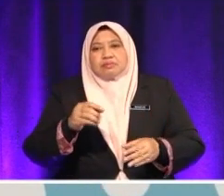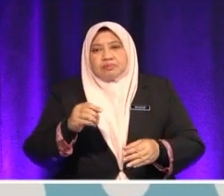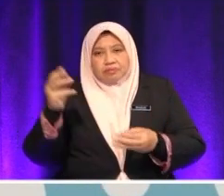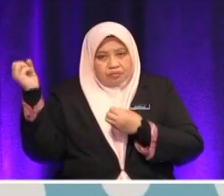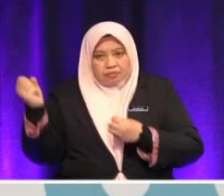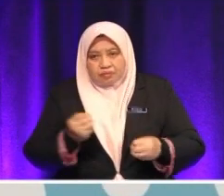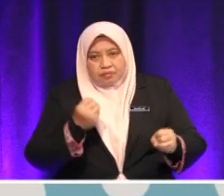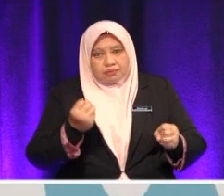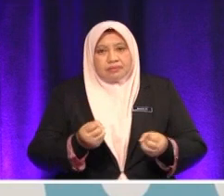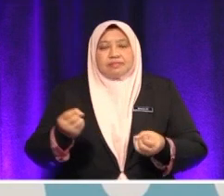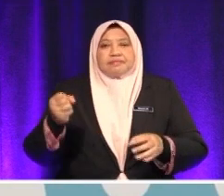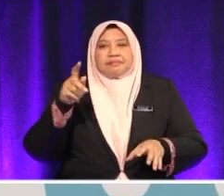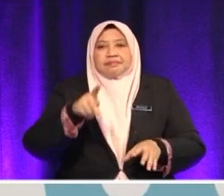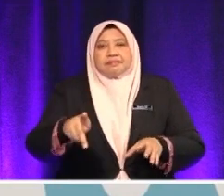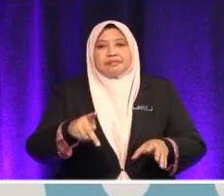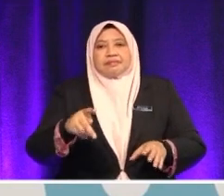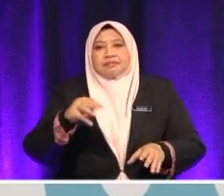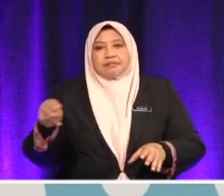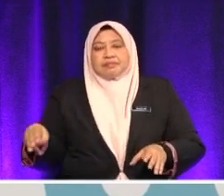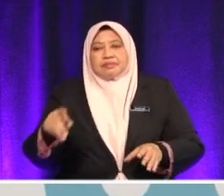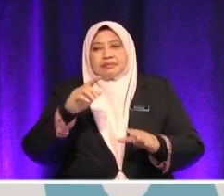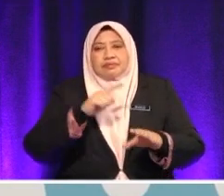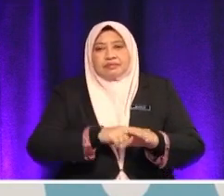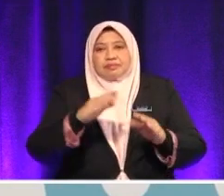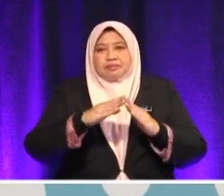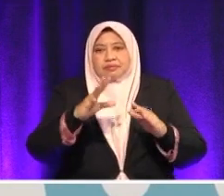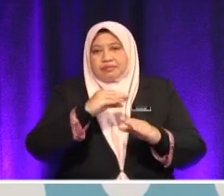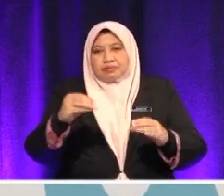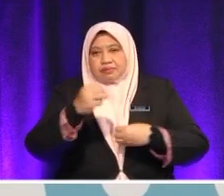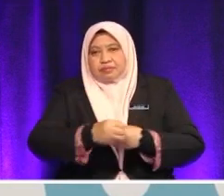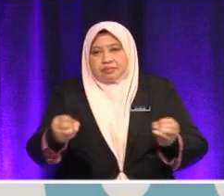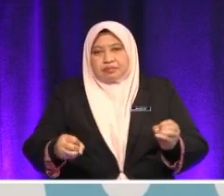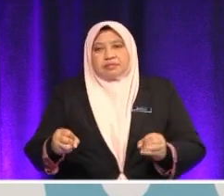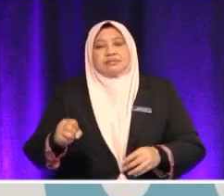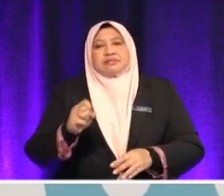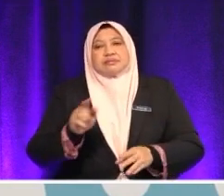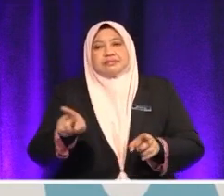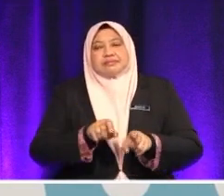sama adek di rumah dan juga di studio dan hanipun tengah-tengah